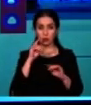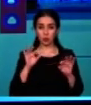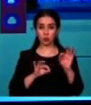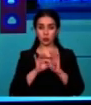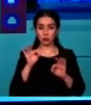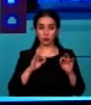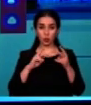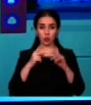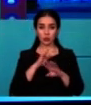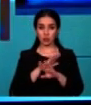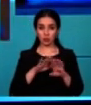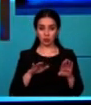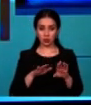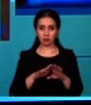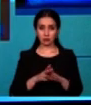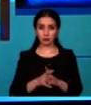Өлчамыны өзгартырмадым.